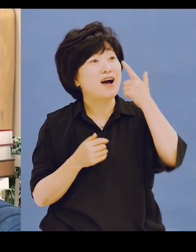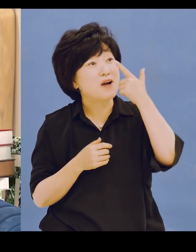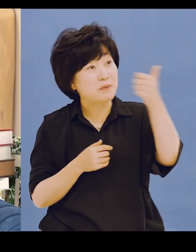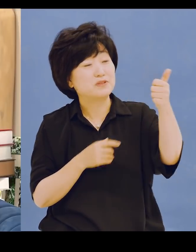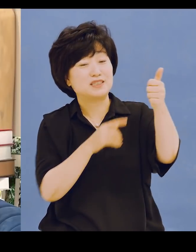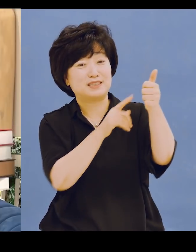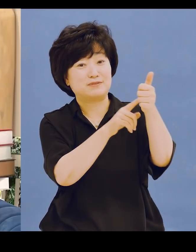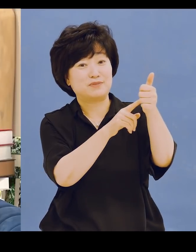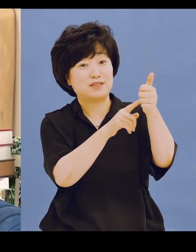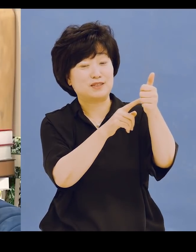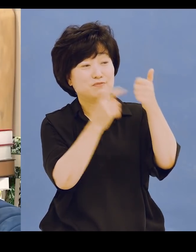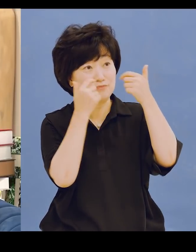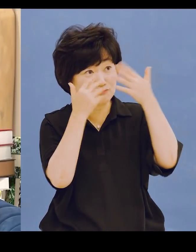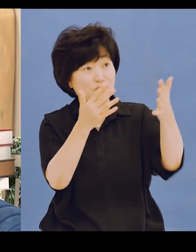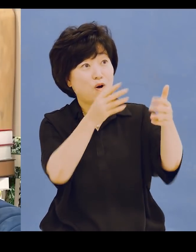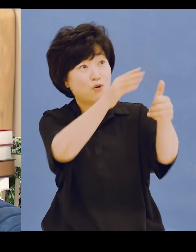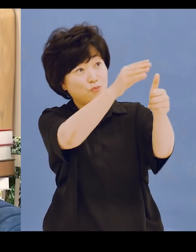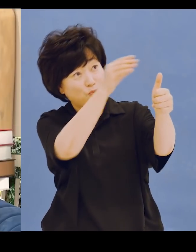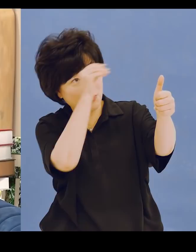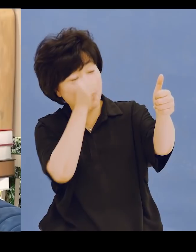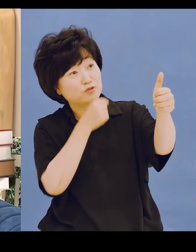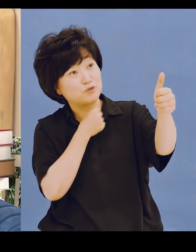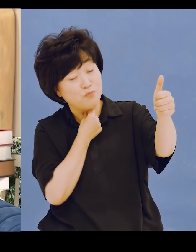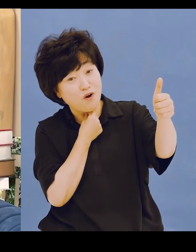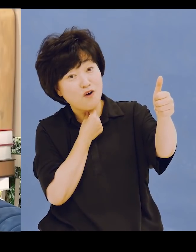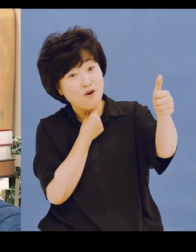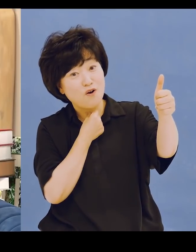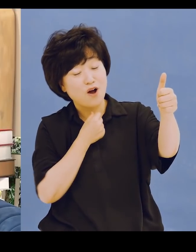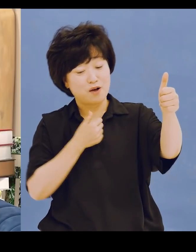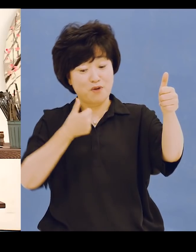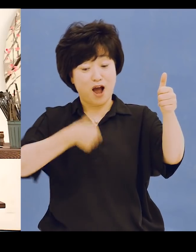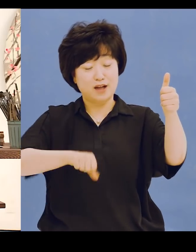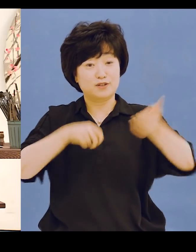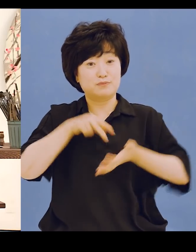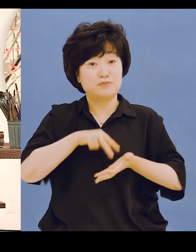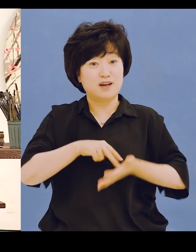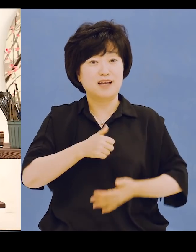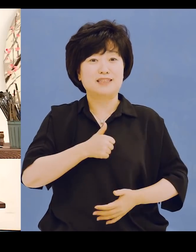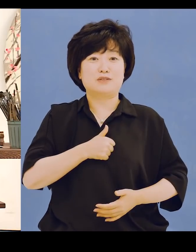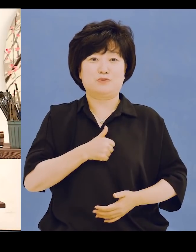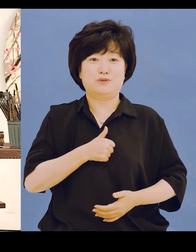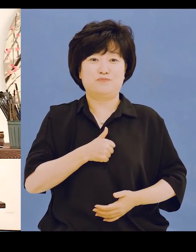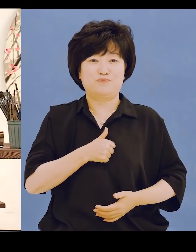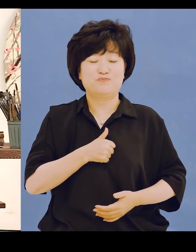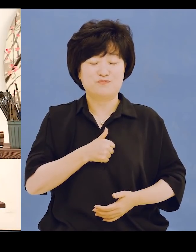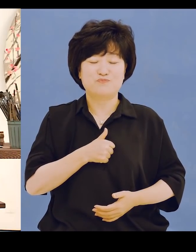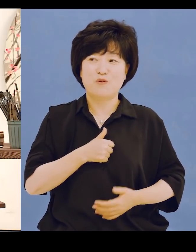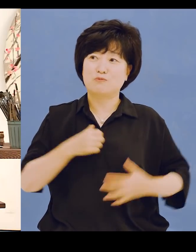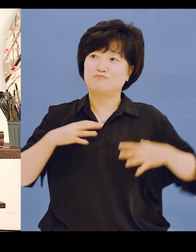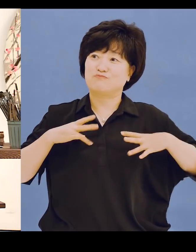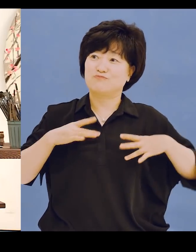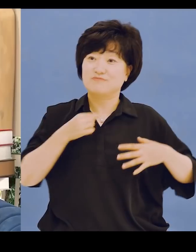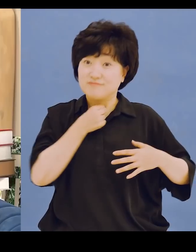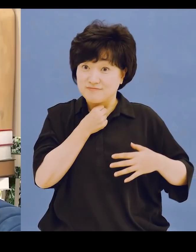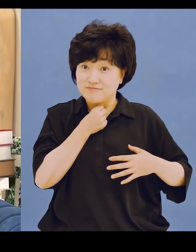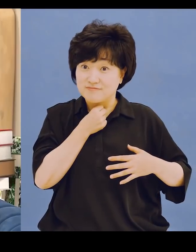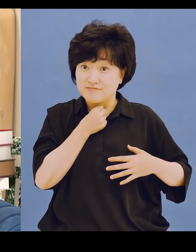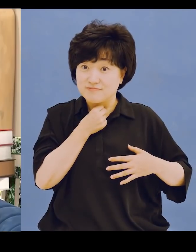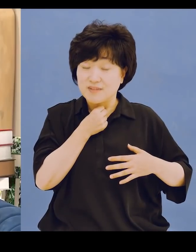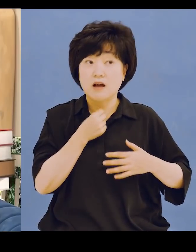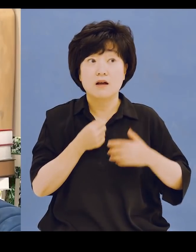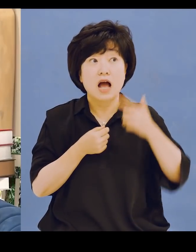참 분명하고 본이 되면 자녀들이 자긍심을 갖잖아요. 네. 우리 아버지가 스스로